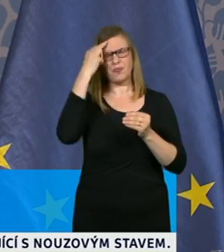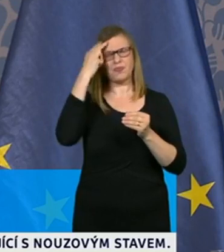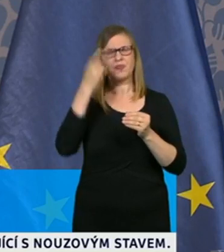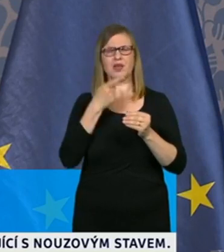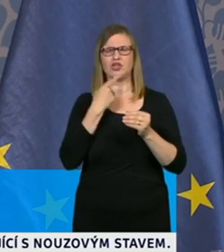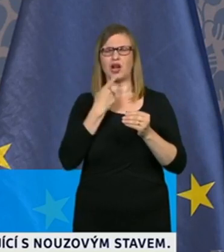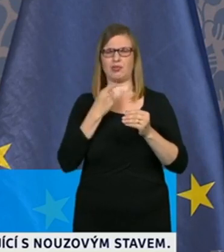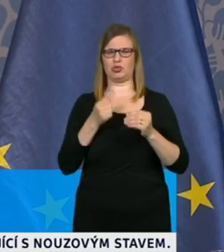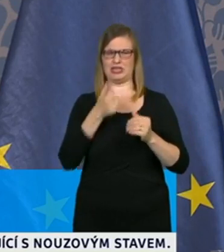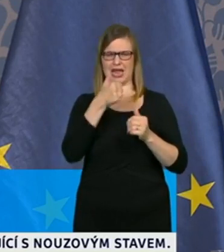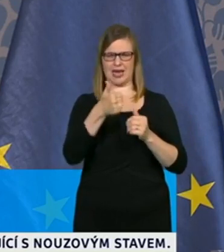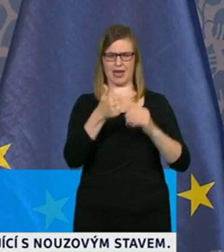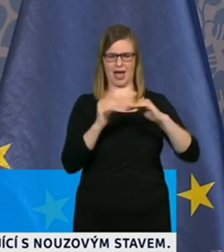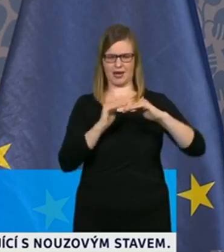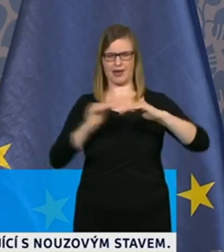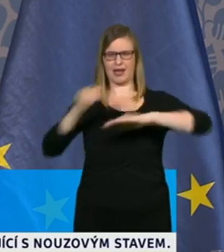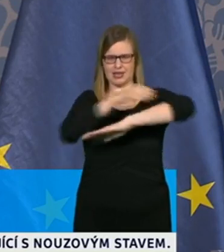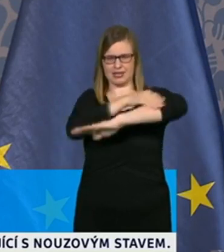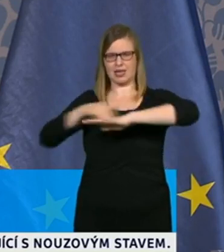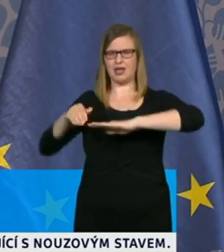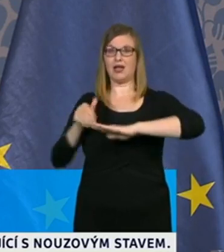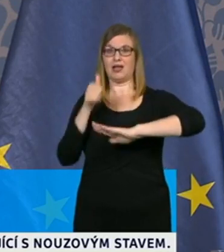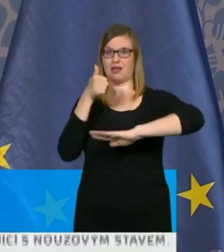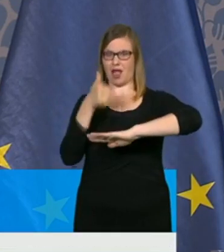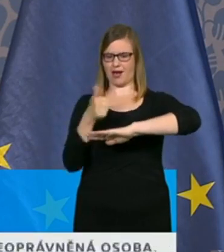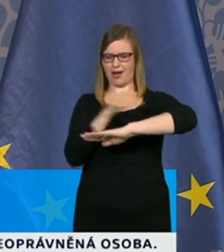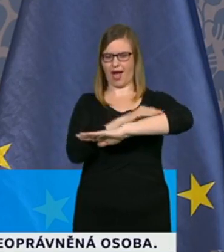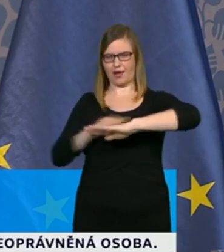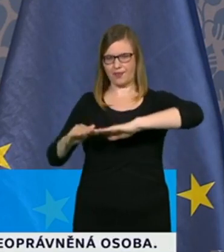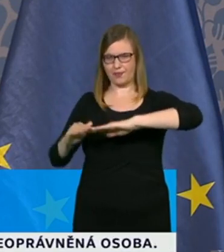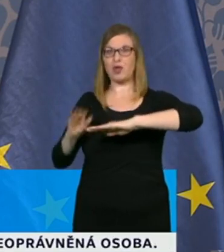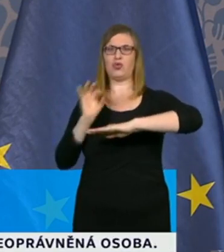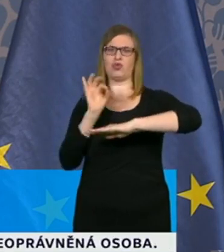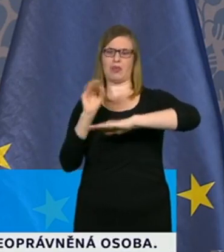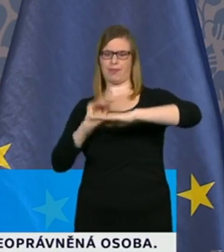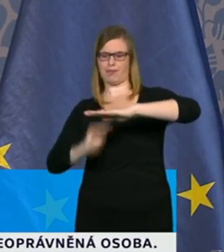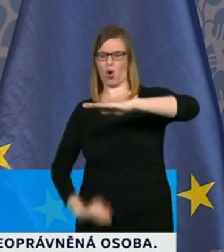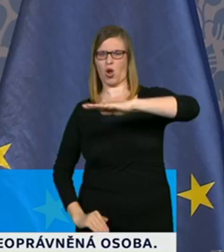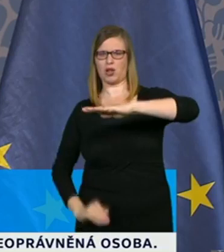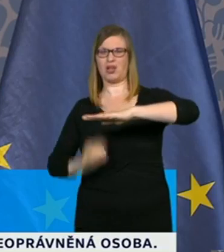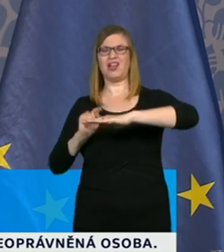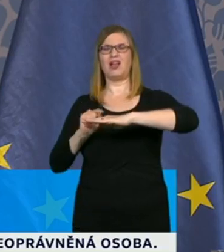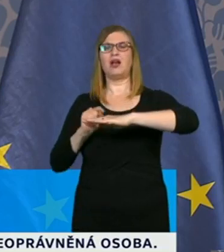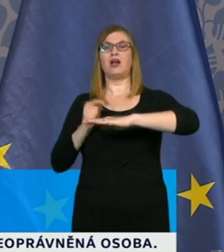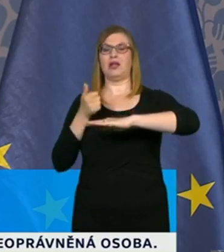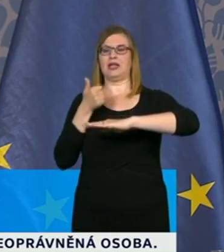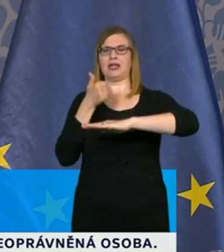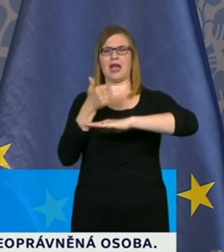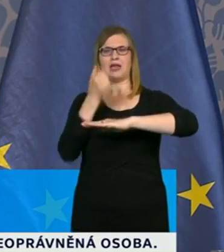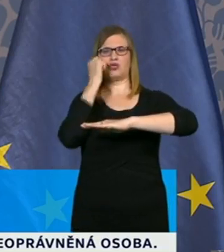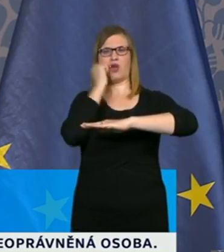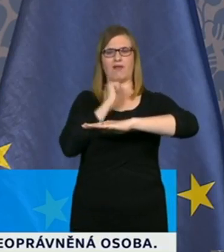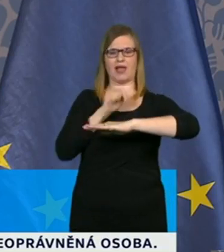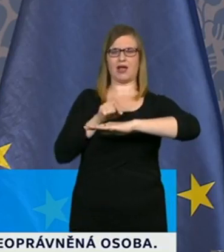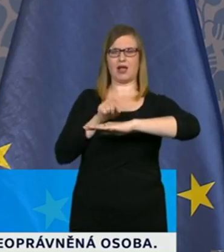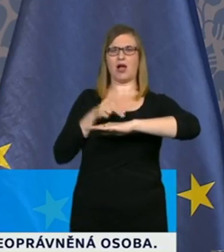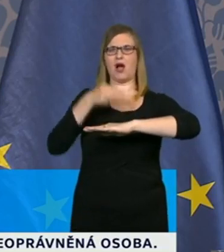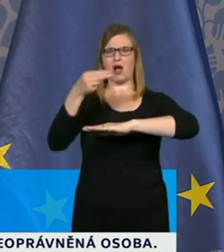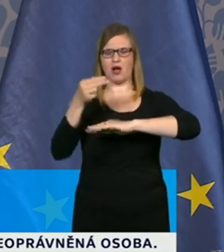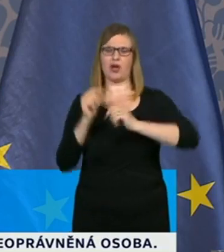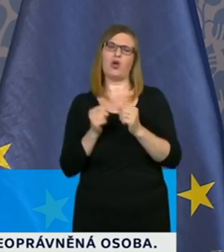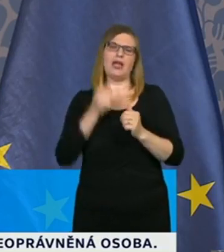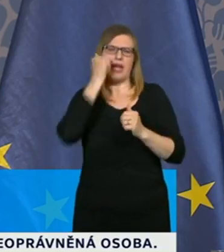opatření dělat. Pokud to ale bude třeba 1,1 nebo něco podobného, tak to není nějaká tragédie. To samozřejmě jsme